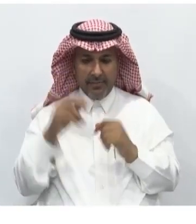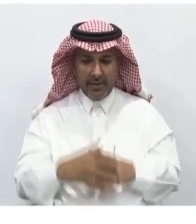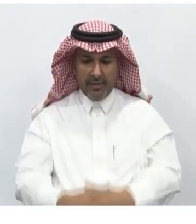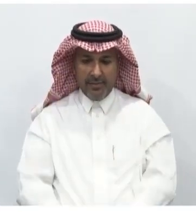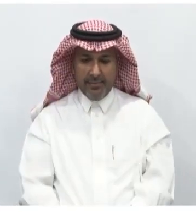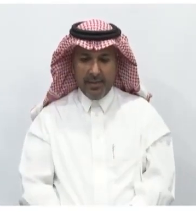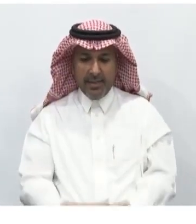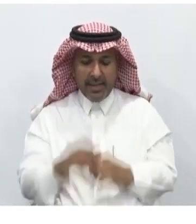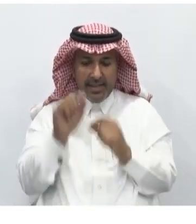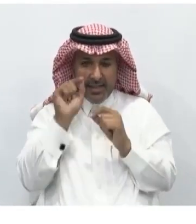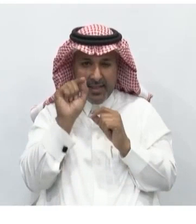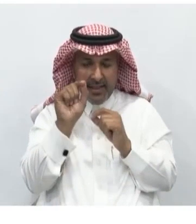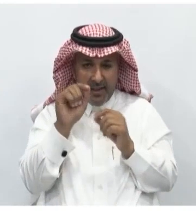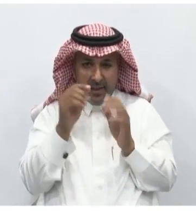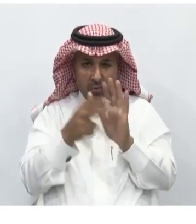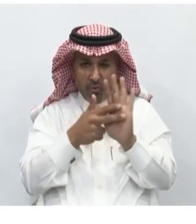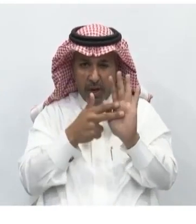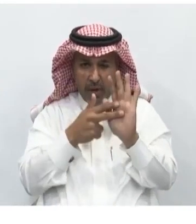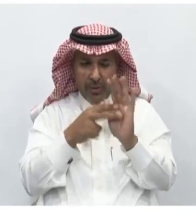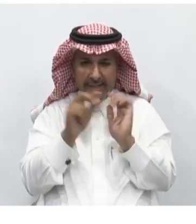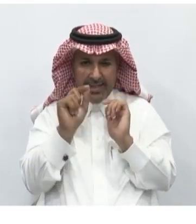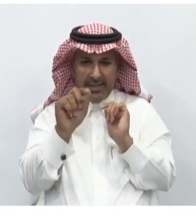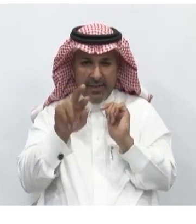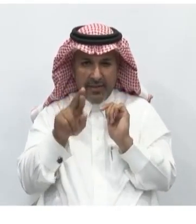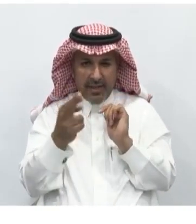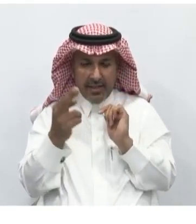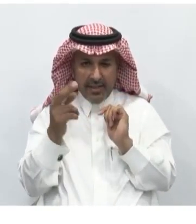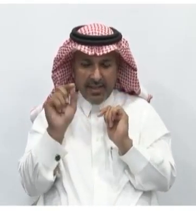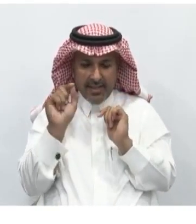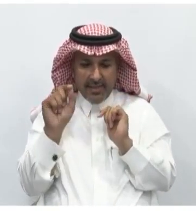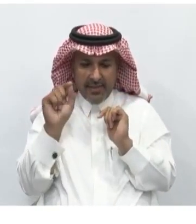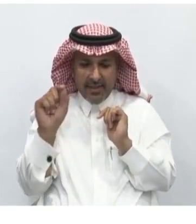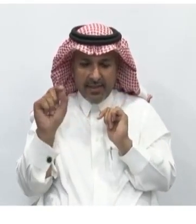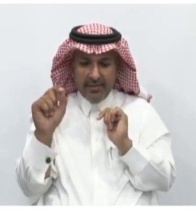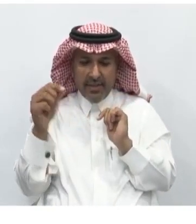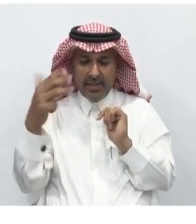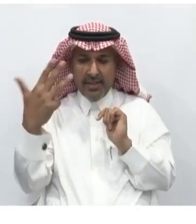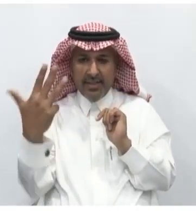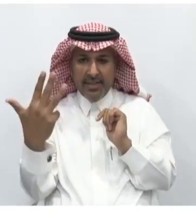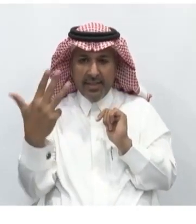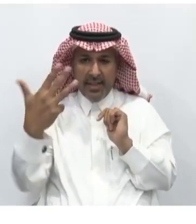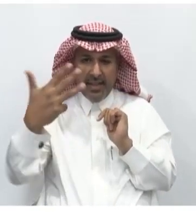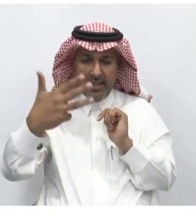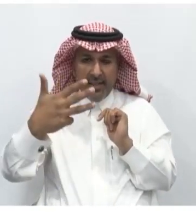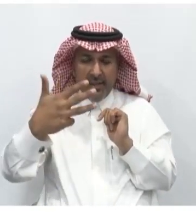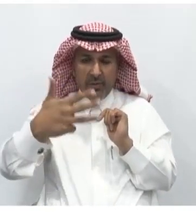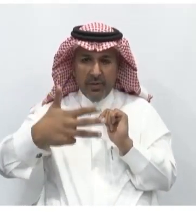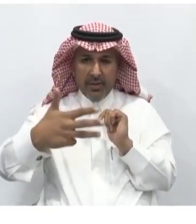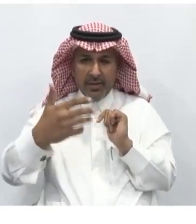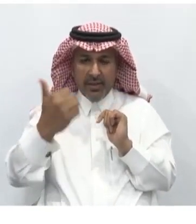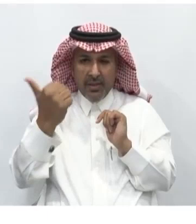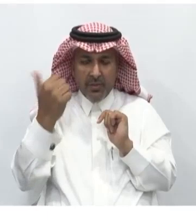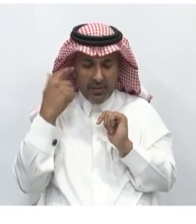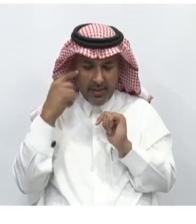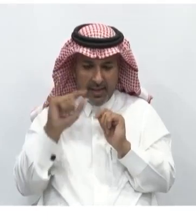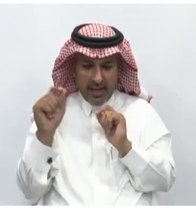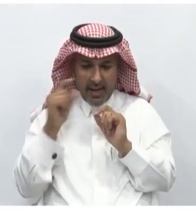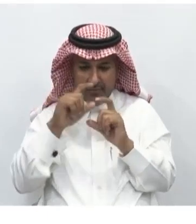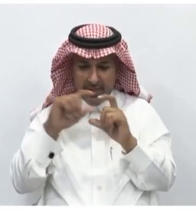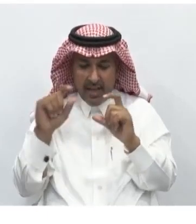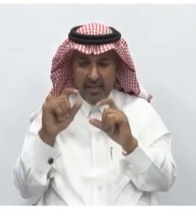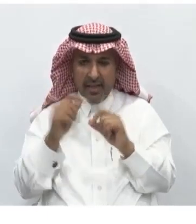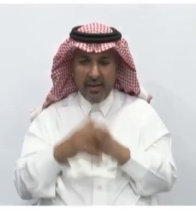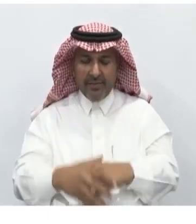إيه مول من كبريتات النحاس. ثانيًا إذًا ها هنا حسبنا مولات كبريتات